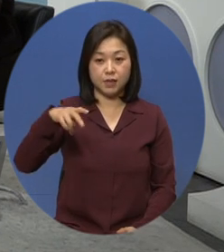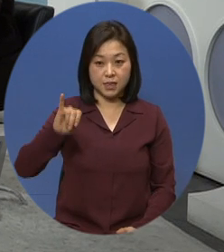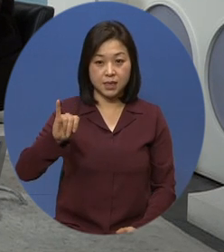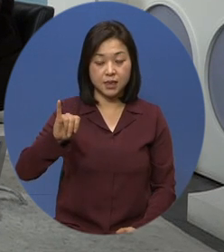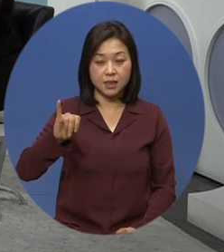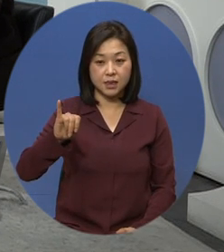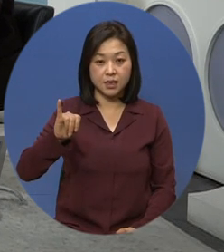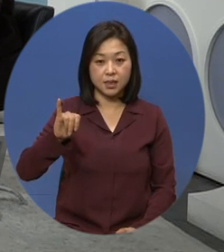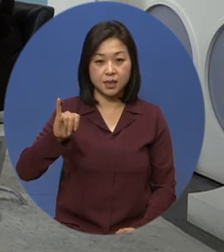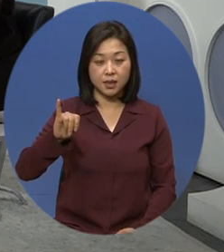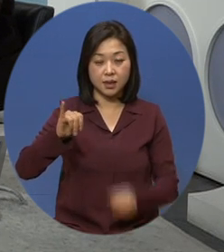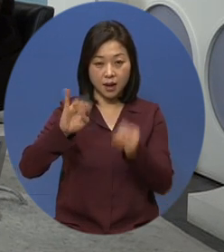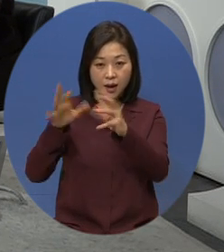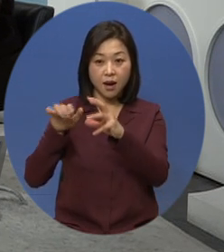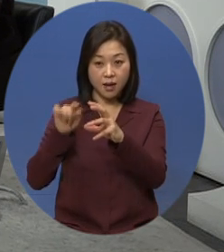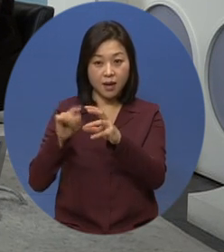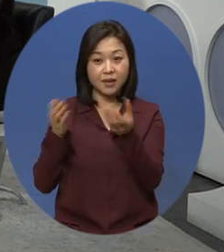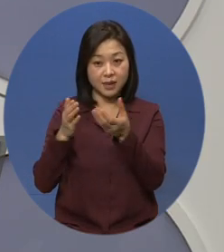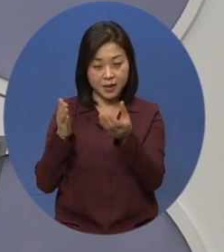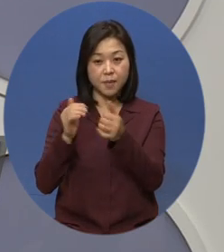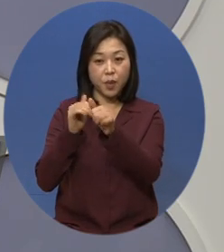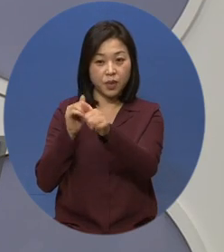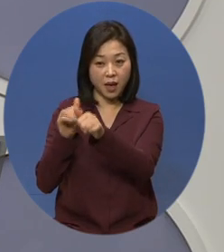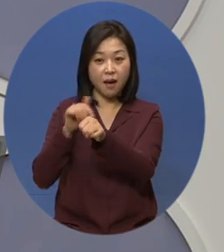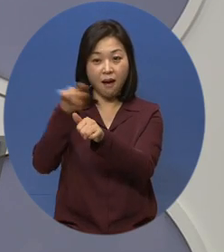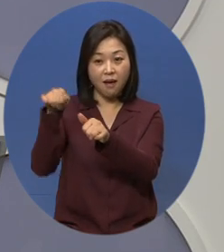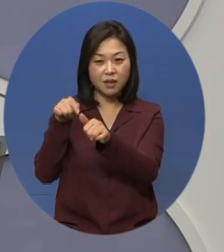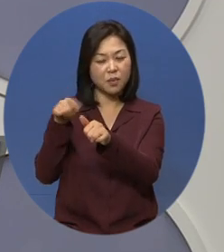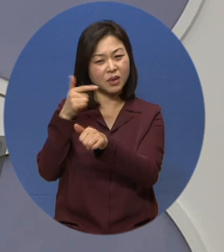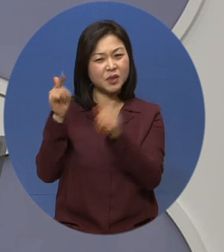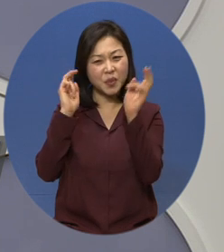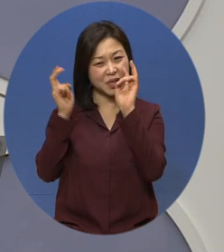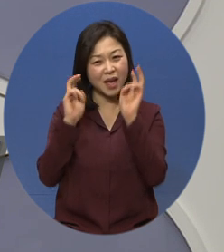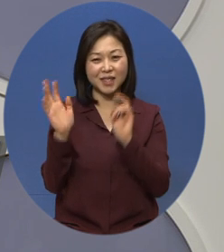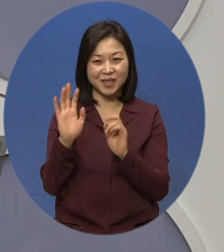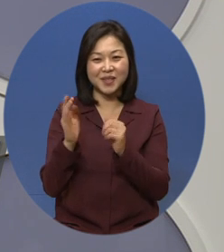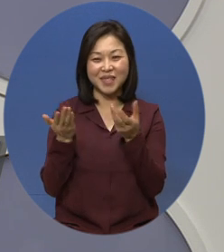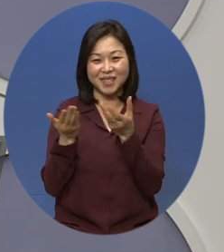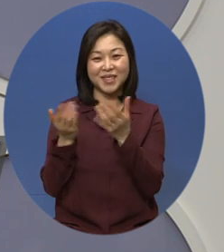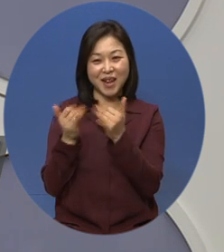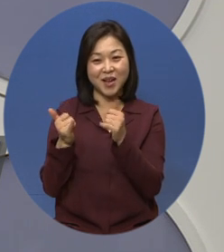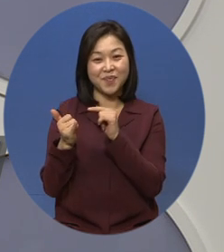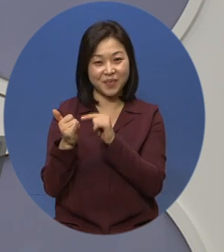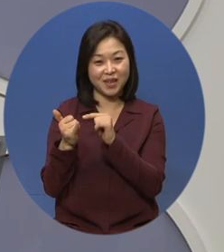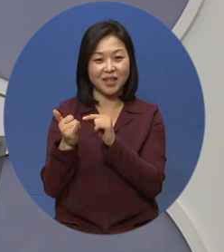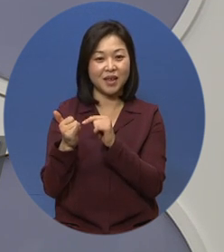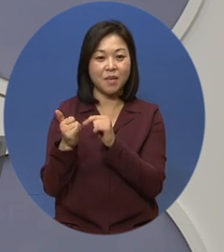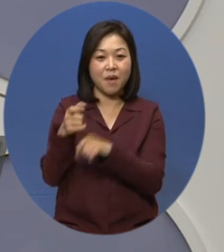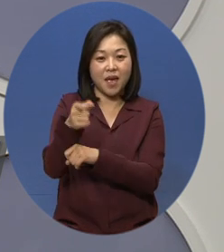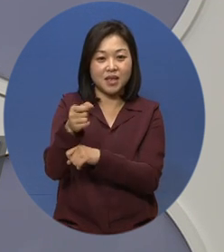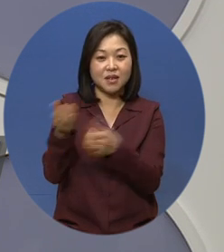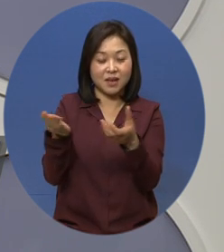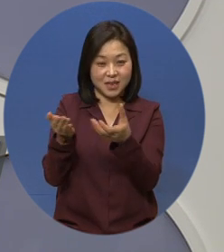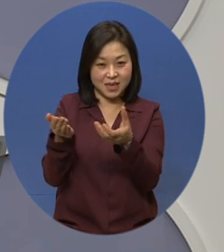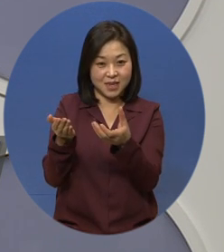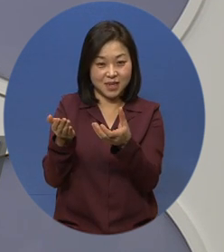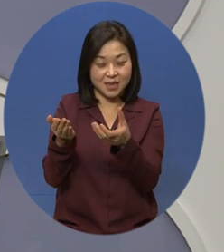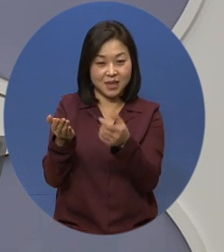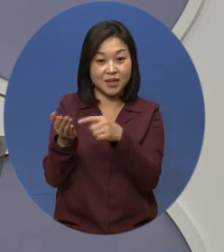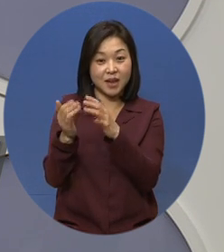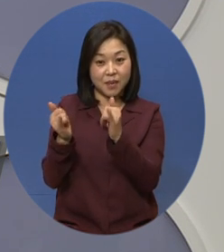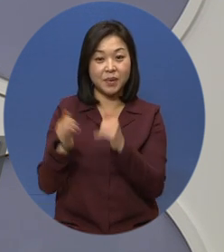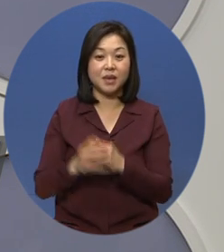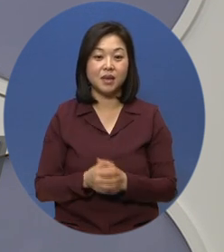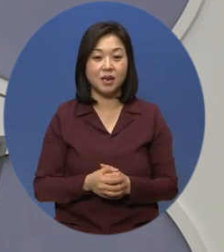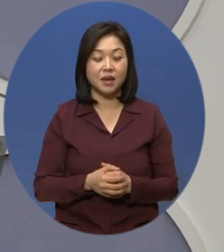글로 절 스파 견인 나고 있는데 뭐 큰 대기업의 이제 근로자는 아니었는데 행정적으로 그분의 썼는데